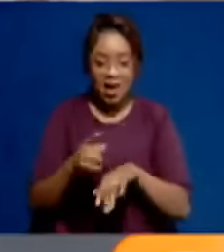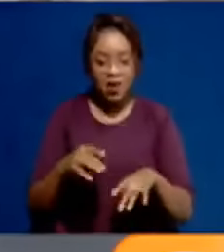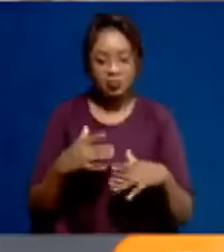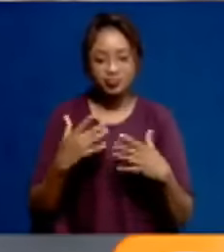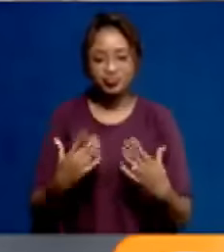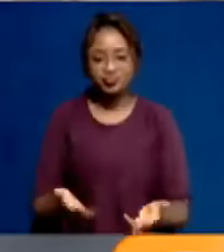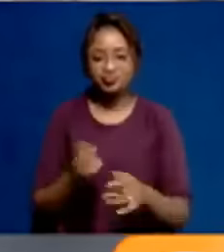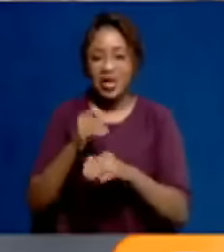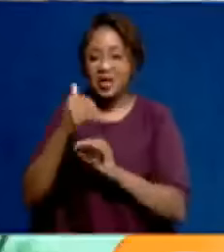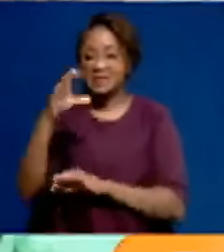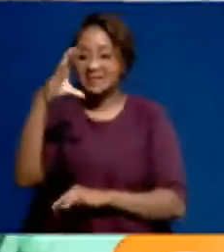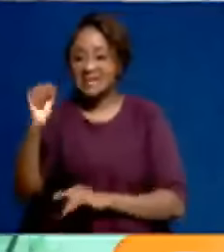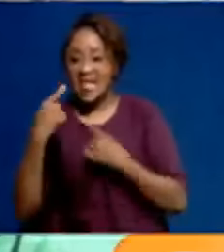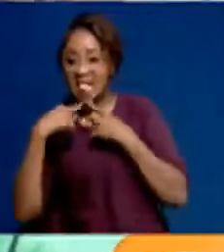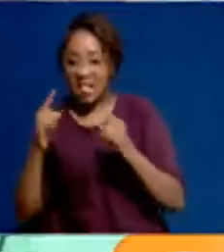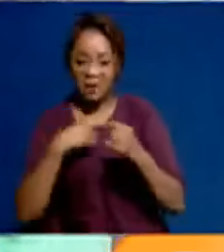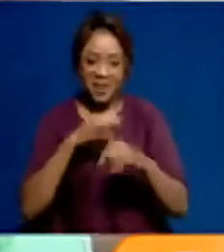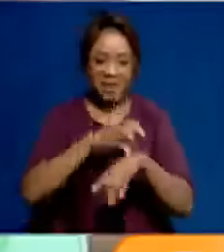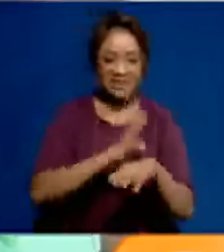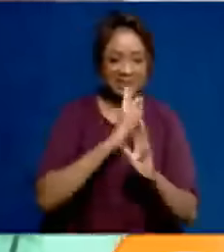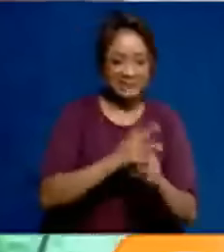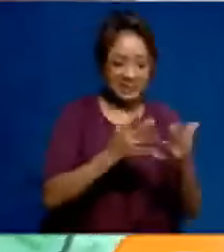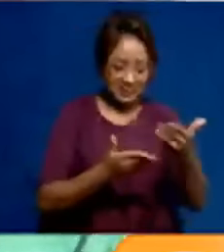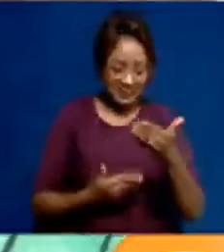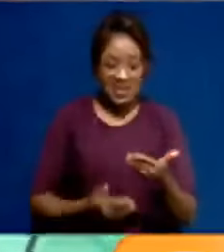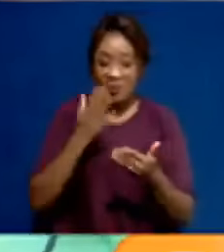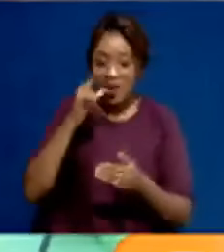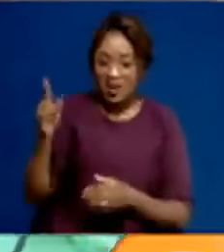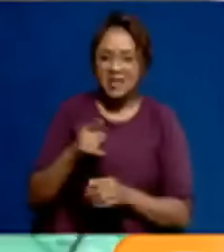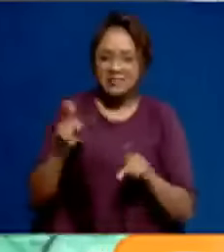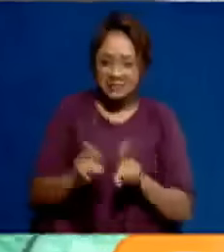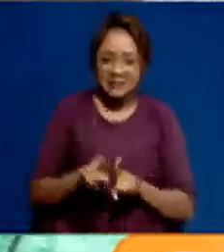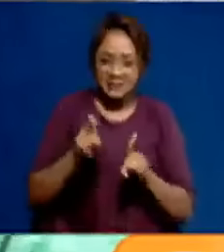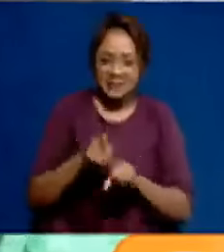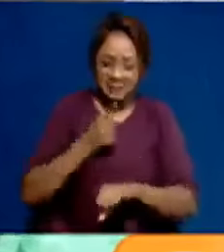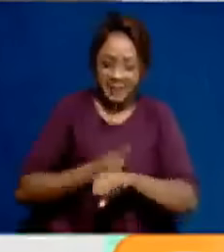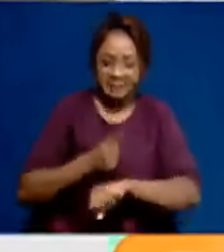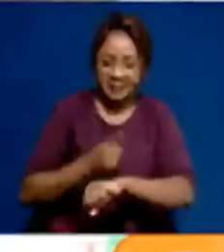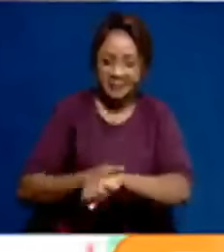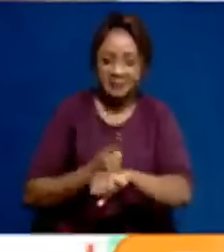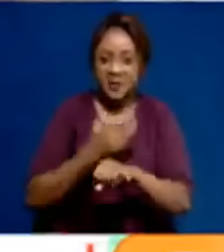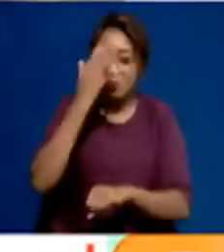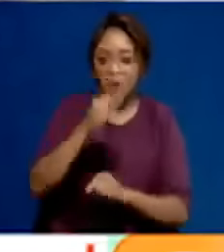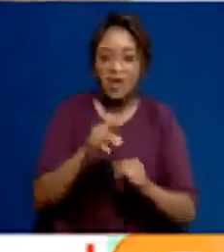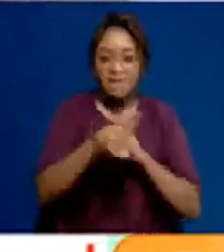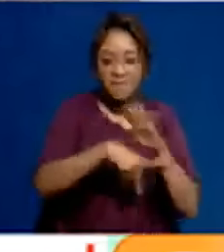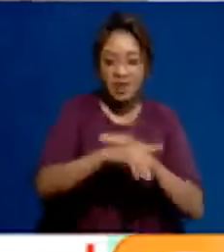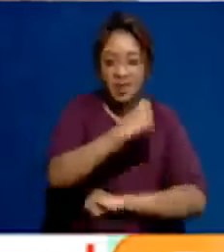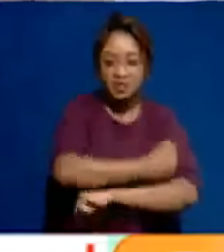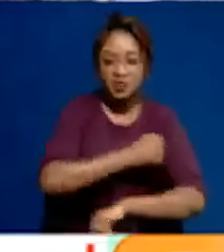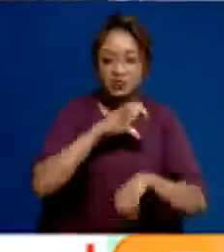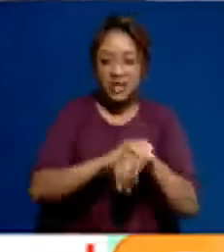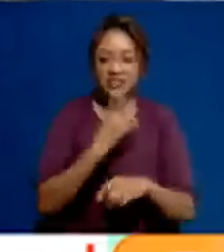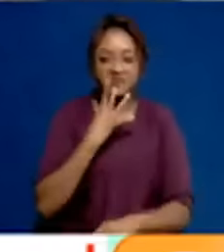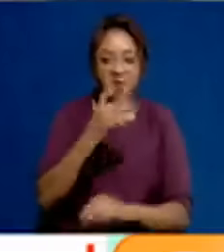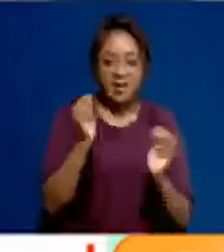pale waziri alipotangaza. He has been very consistent, because from primary school scored 410. He went ahead